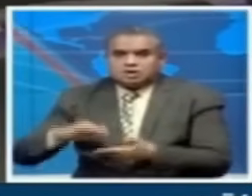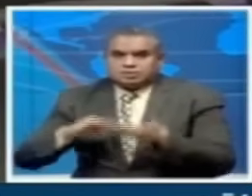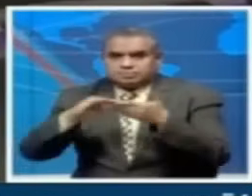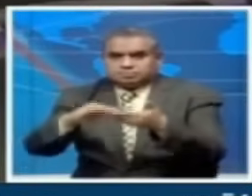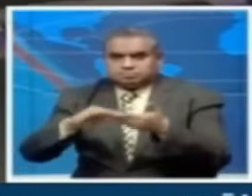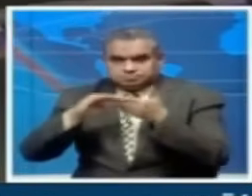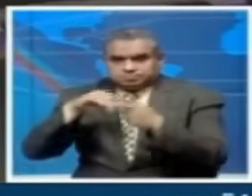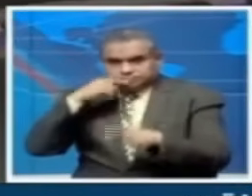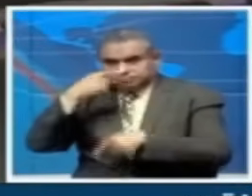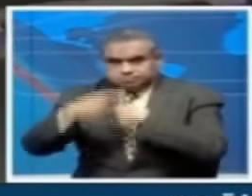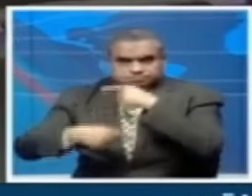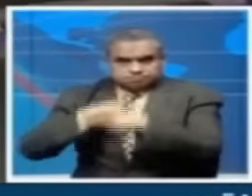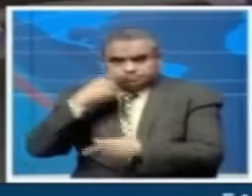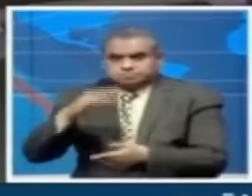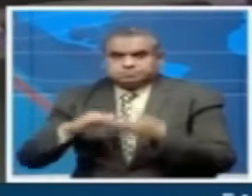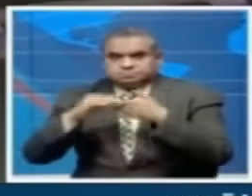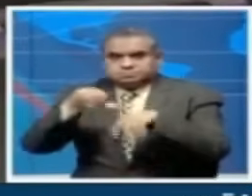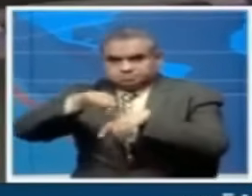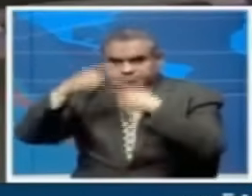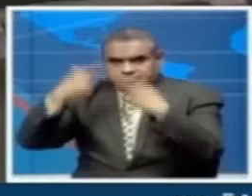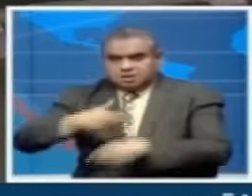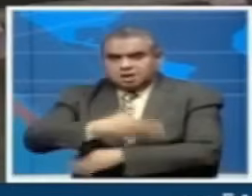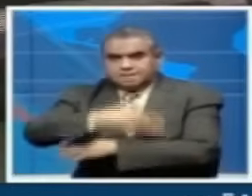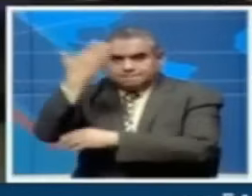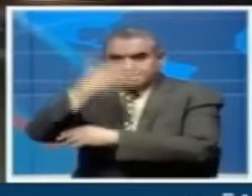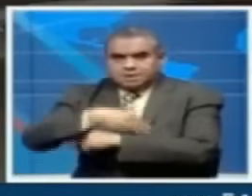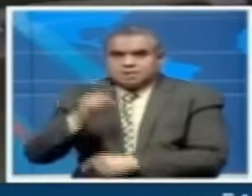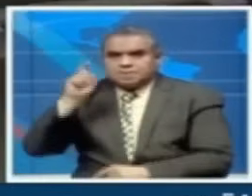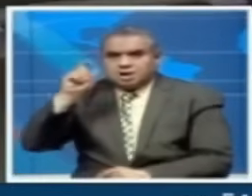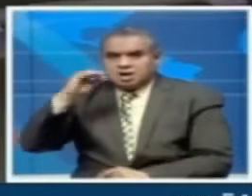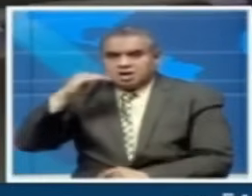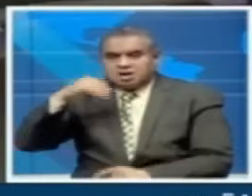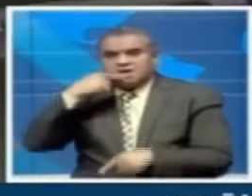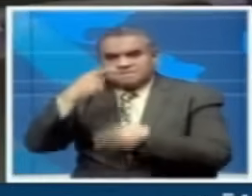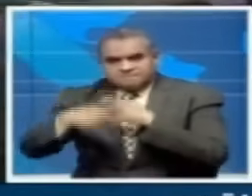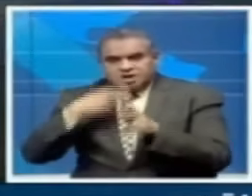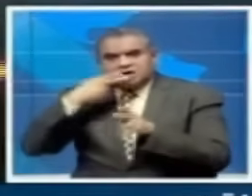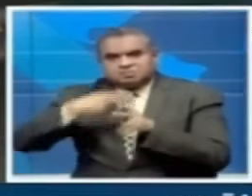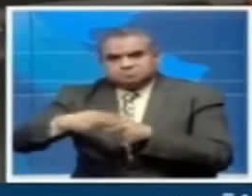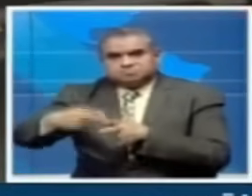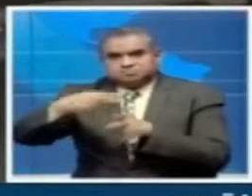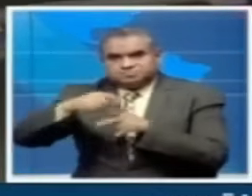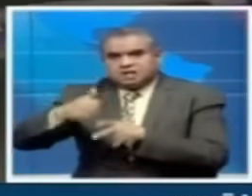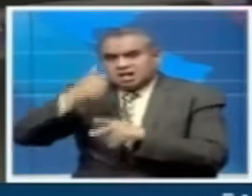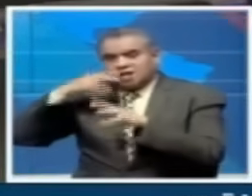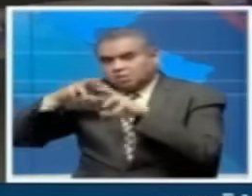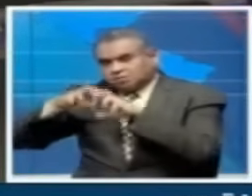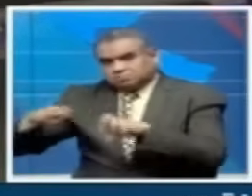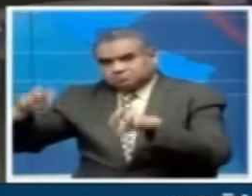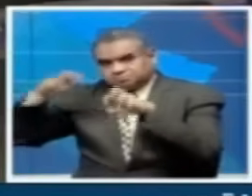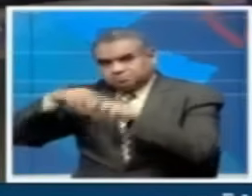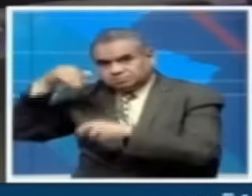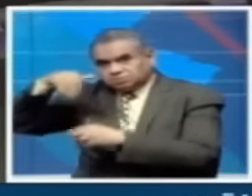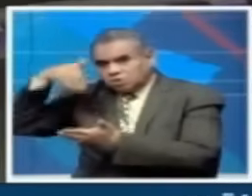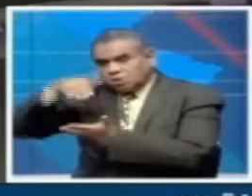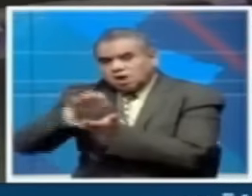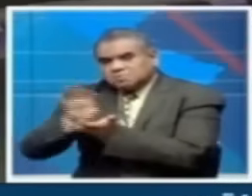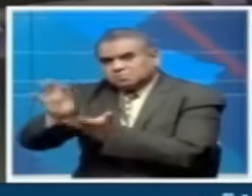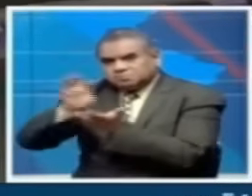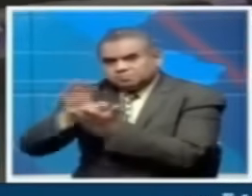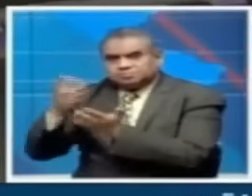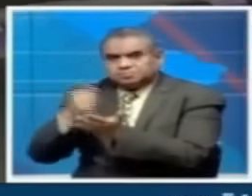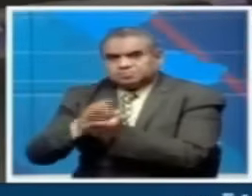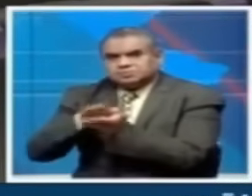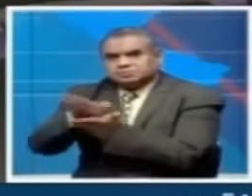زالت متواجدة أمام معبر رفح ويتم دخولها تباعا بعد أن تفرغ الشاحنات التي دخلت حمولتها في